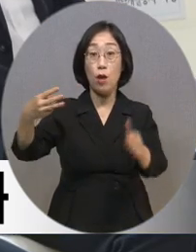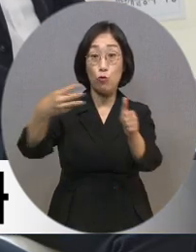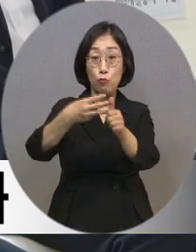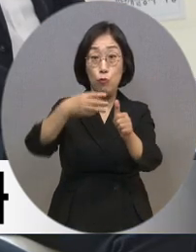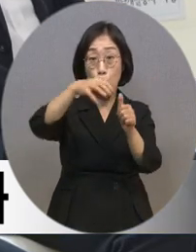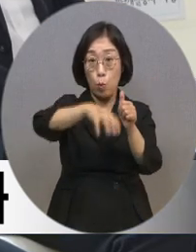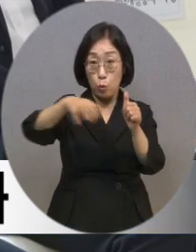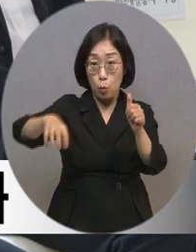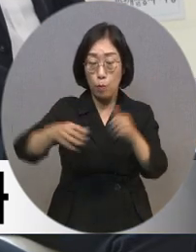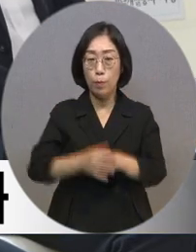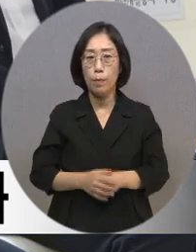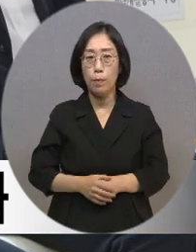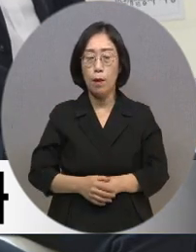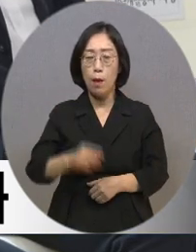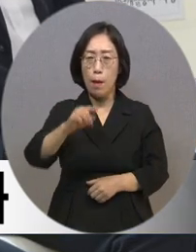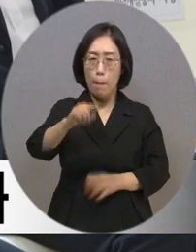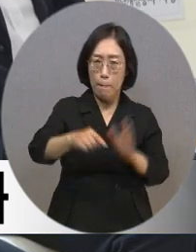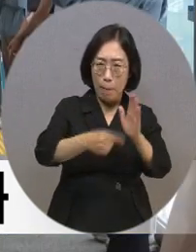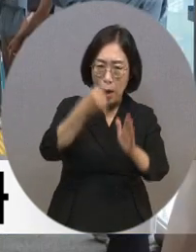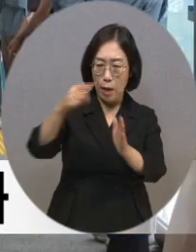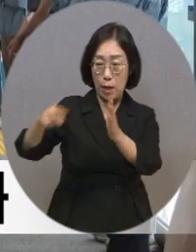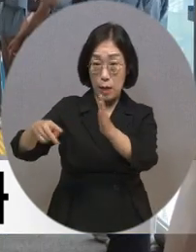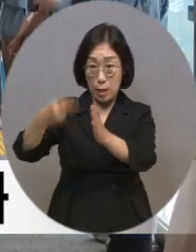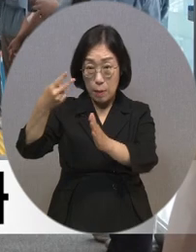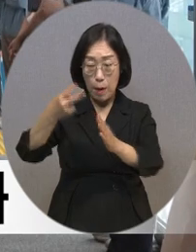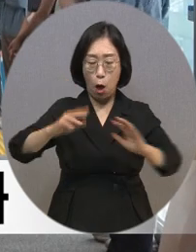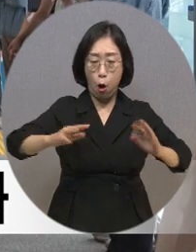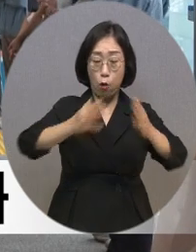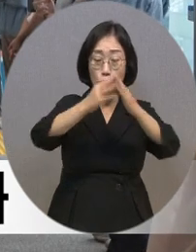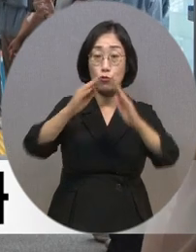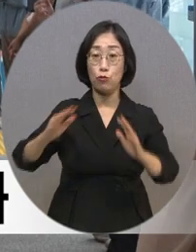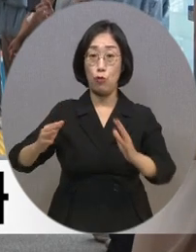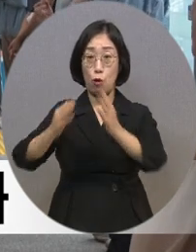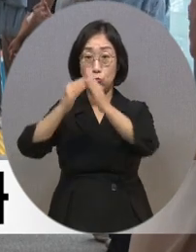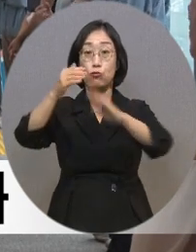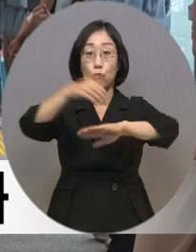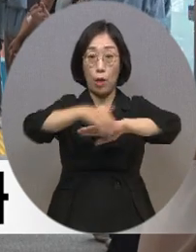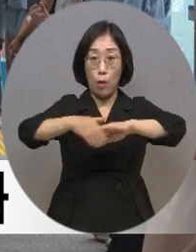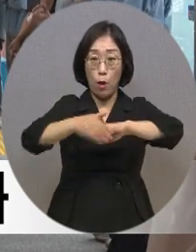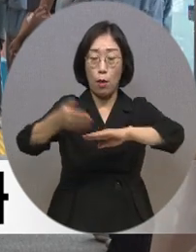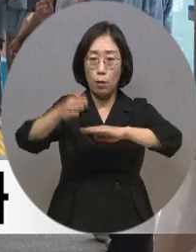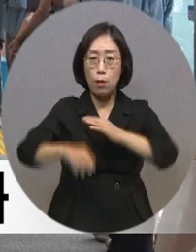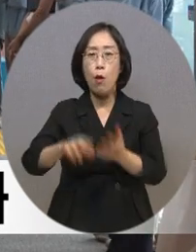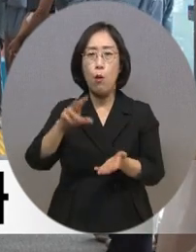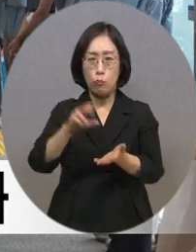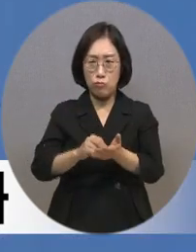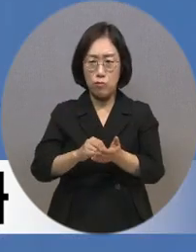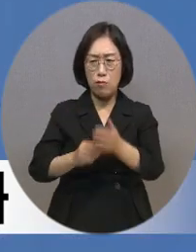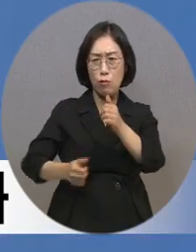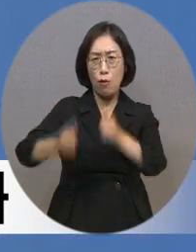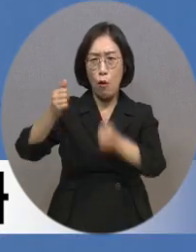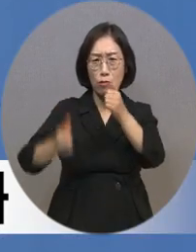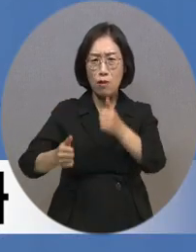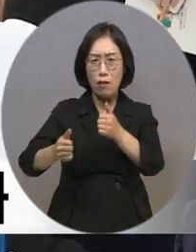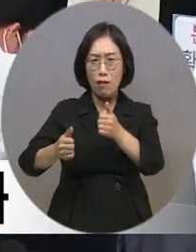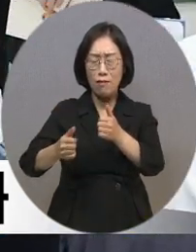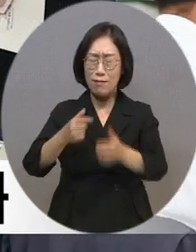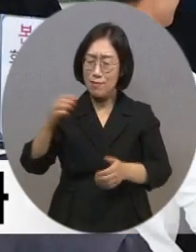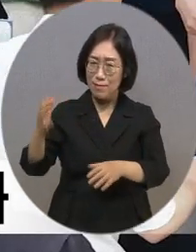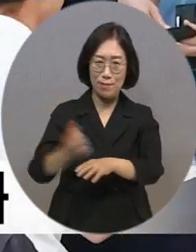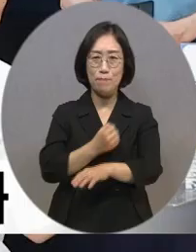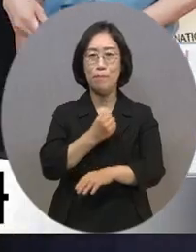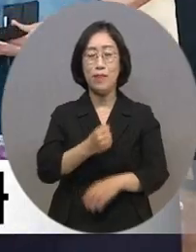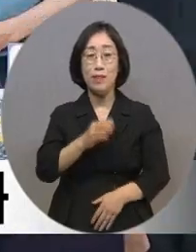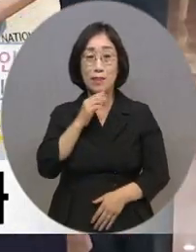2035년까지 100에서 200가구씩 순차적으로 건립할 예정이라고 밝혔지만 문제는 높은 경쟁률입니다.